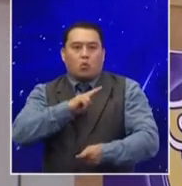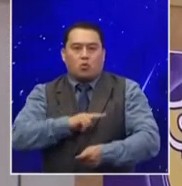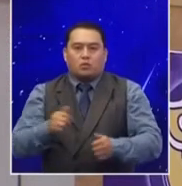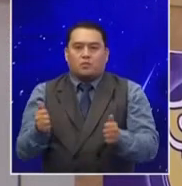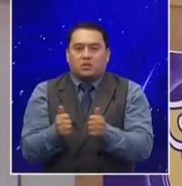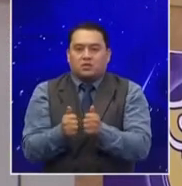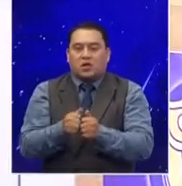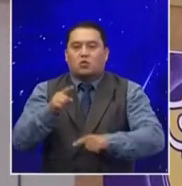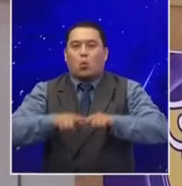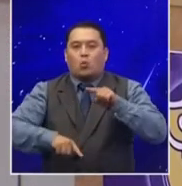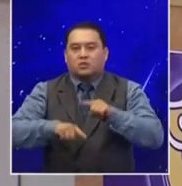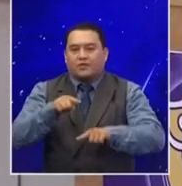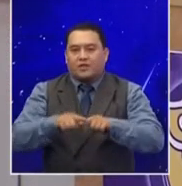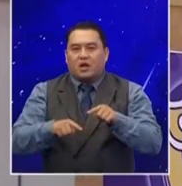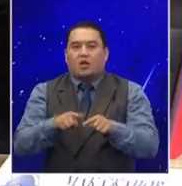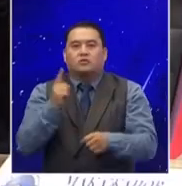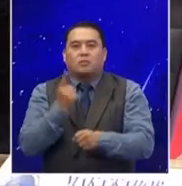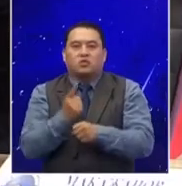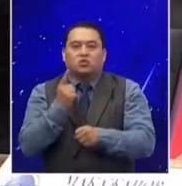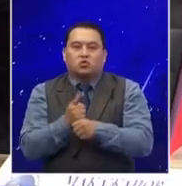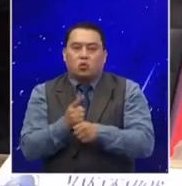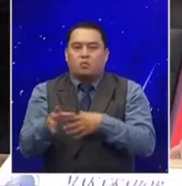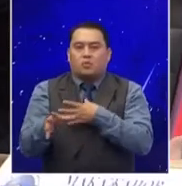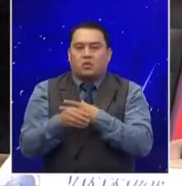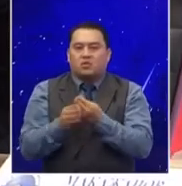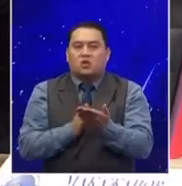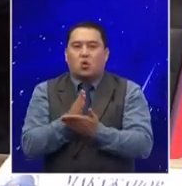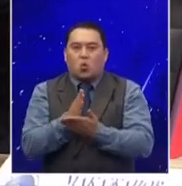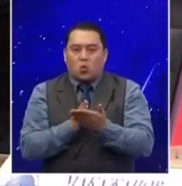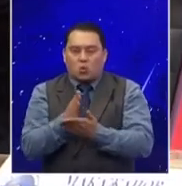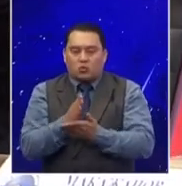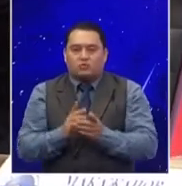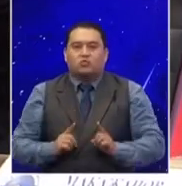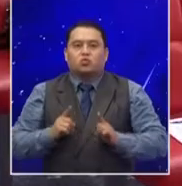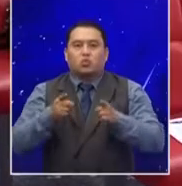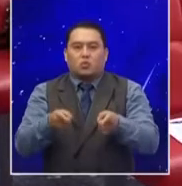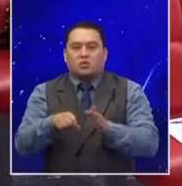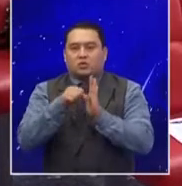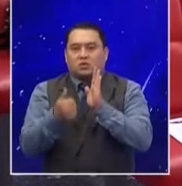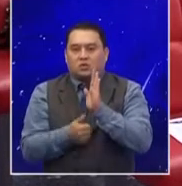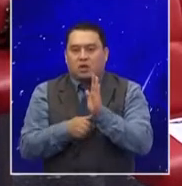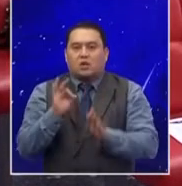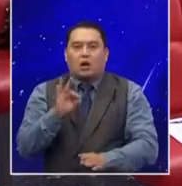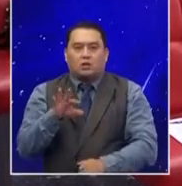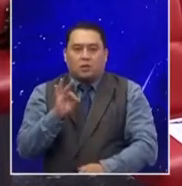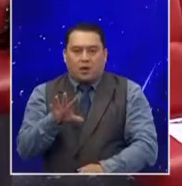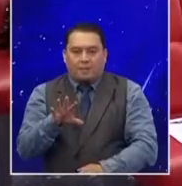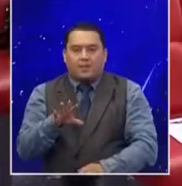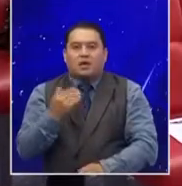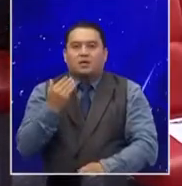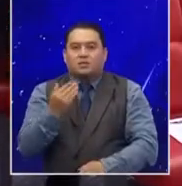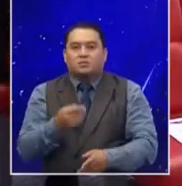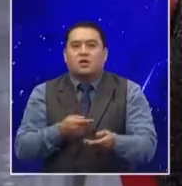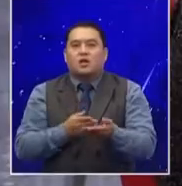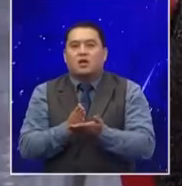близких родственниках. Эти и другие поправки в антикоррупционном законодательстве – вступили в силу с 16 октября. По словам